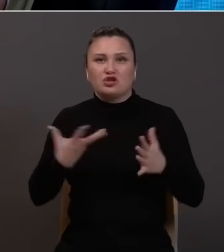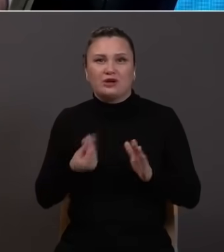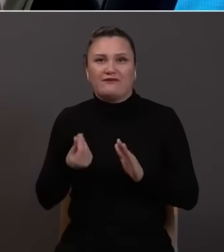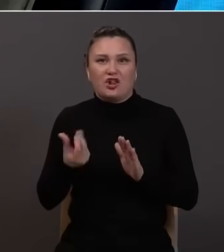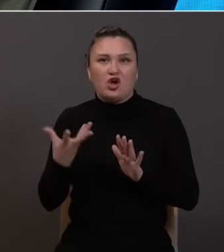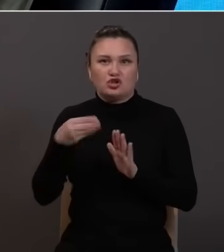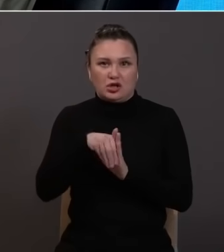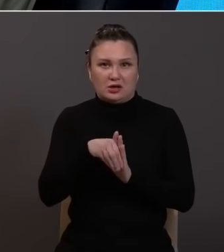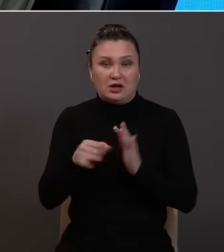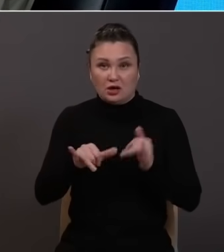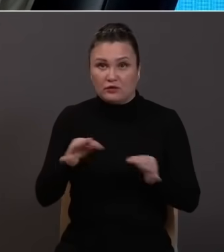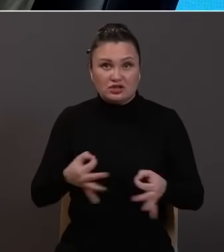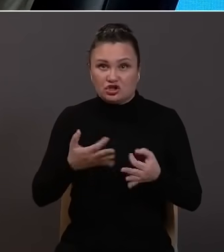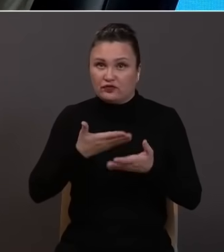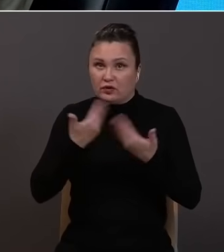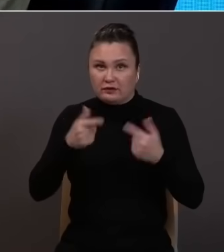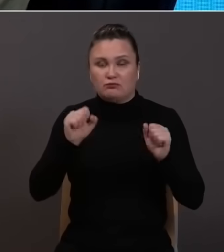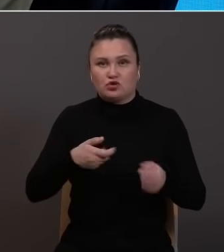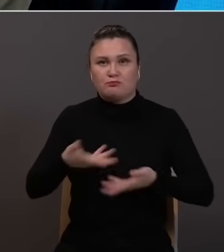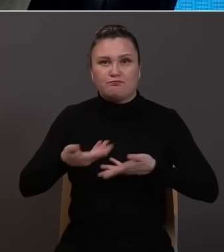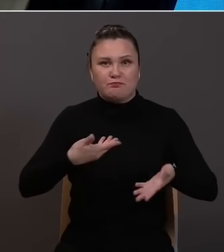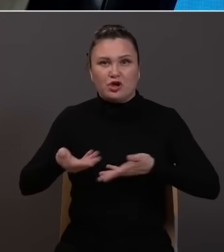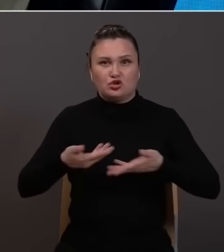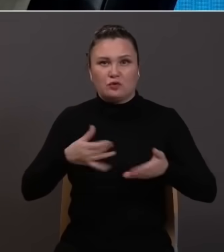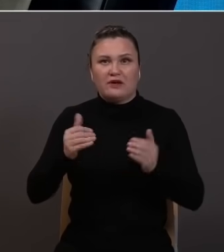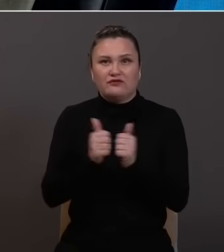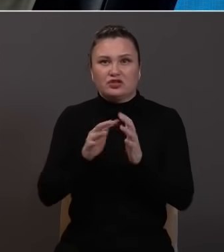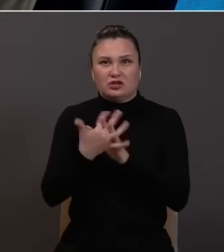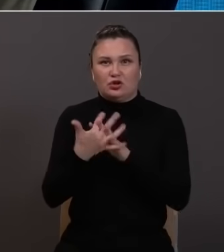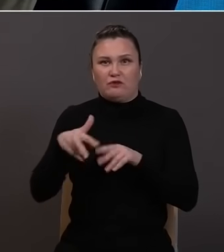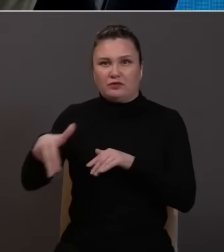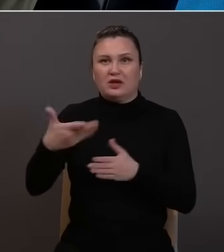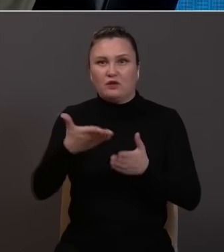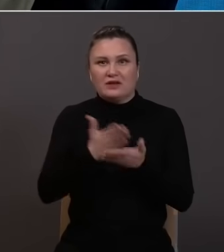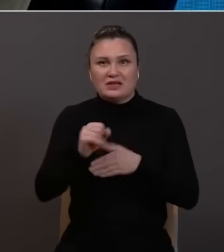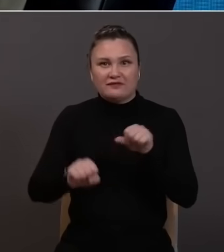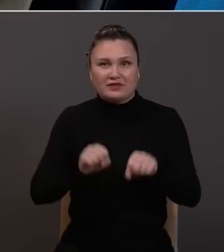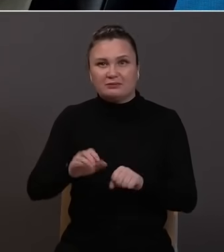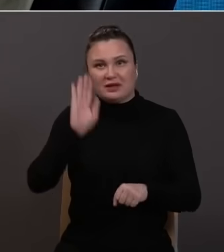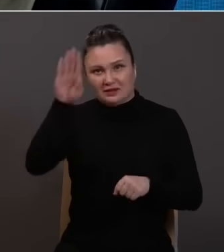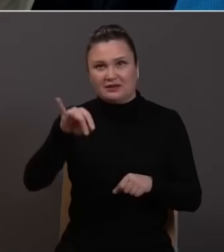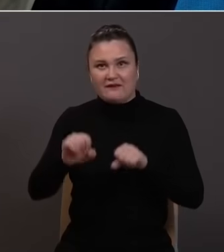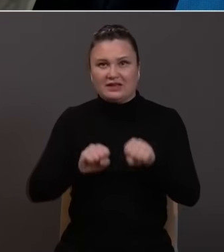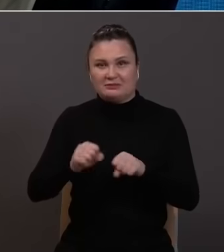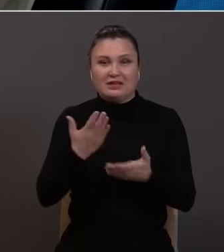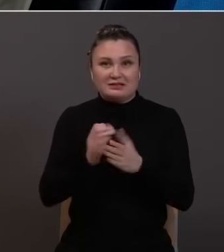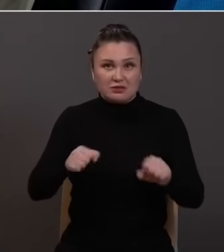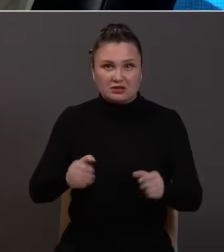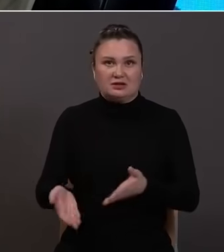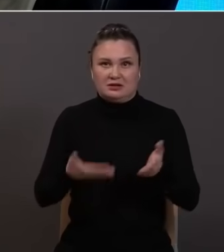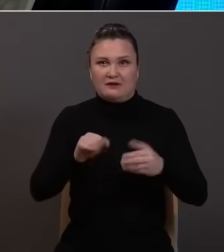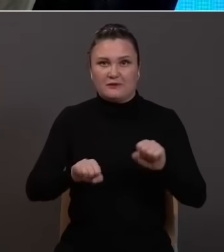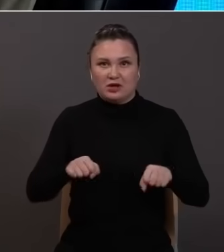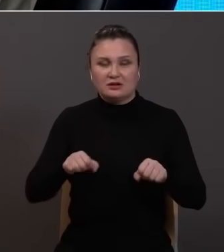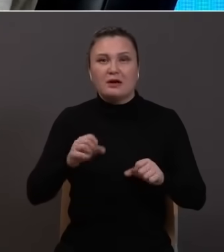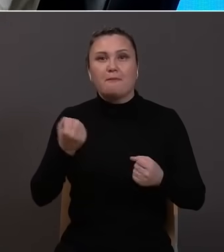вложений. Если у вас ничего нету, вы можете пройтись пешком в соседний поселок. Если у вас есть велосипед, езжайте на велосипеде. Есть мотоцикл, едьте на